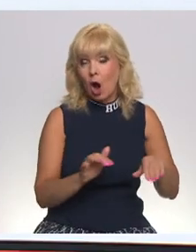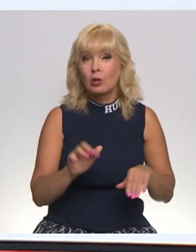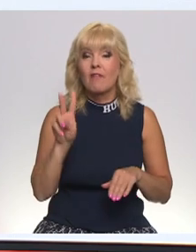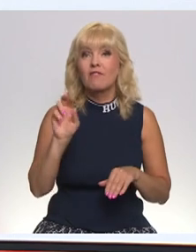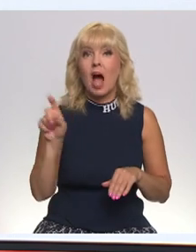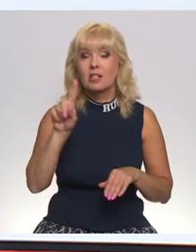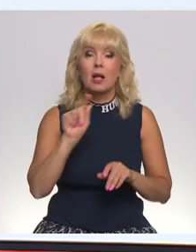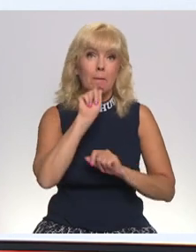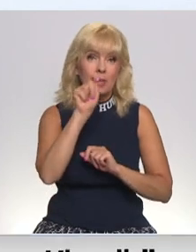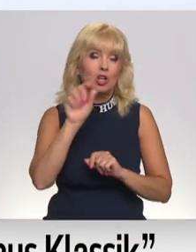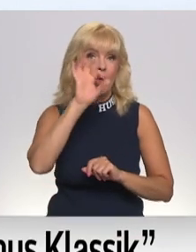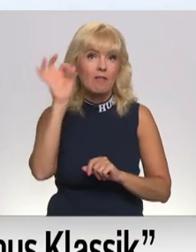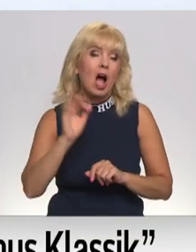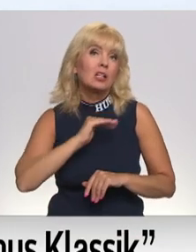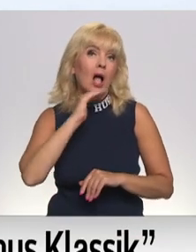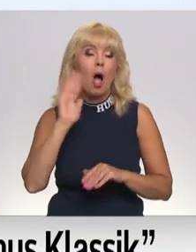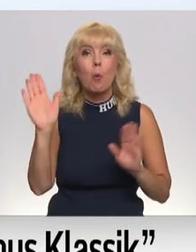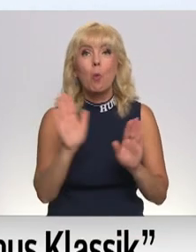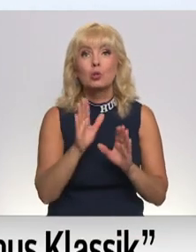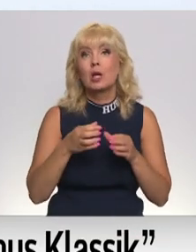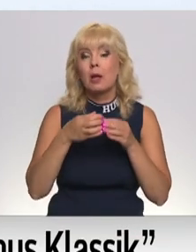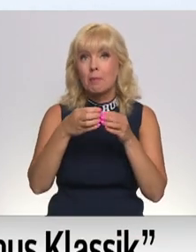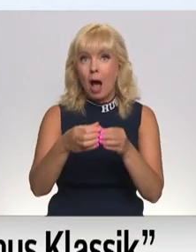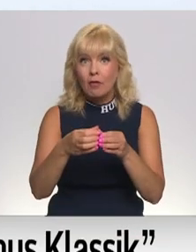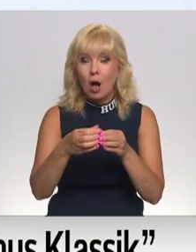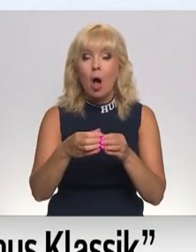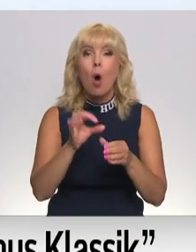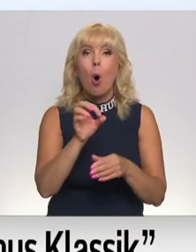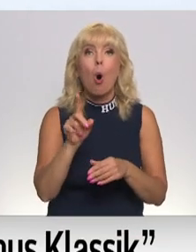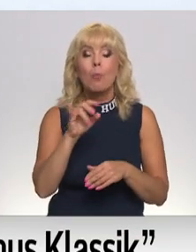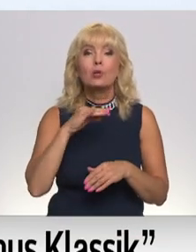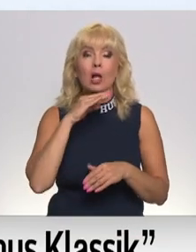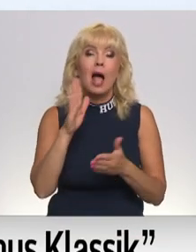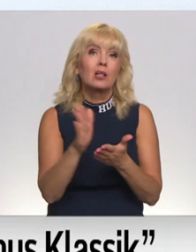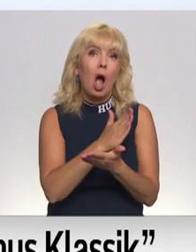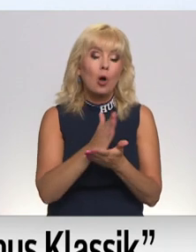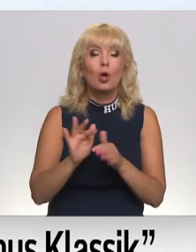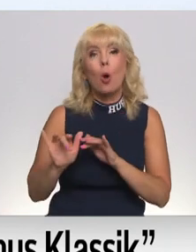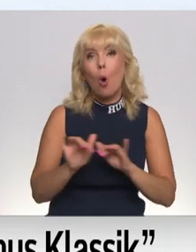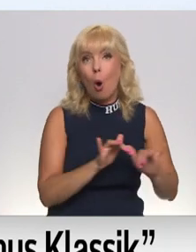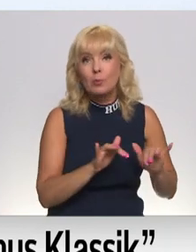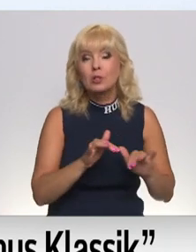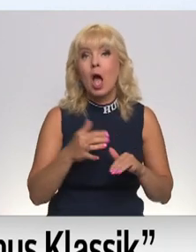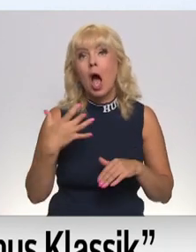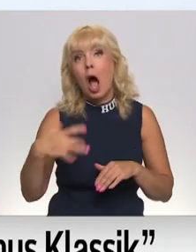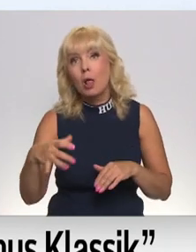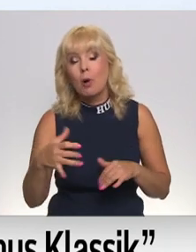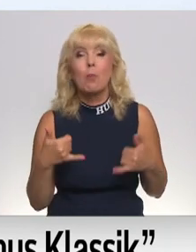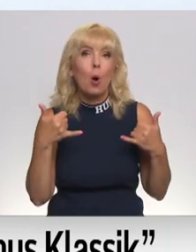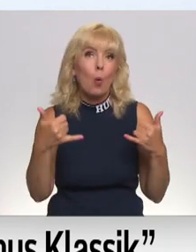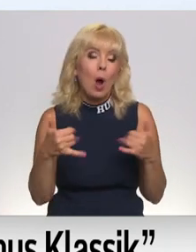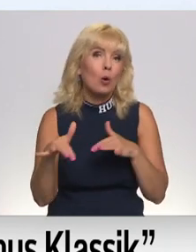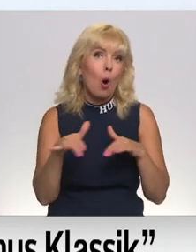Vaskam piešķirta Vācu klasiskās mūzikas balva Opus Classic kategorijā gada komponists par albumu, ko par godu